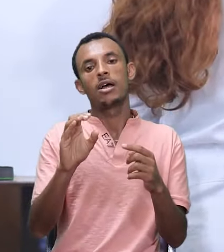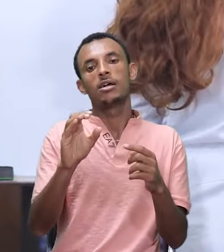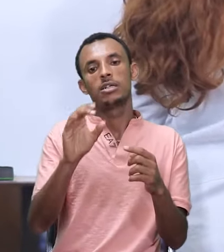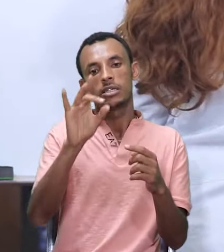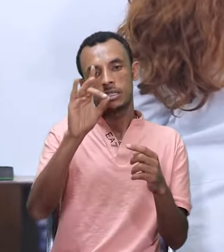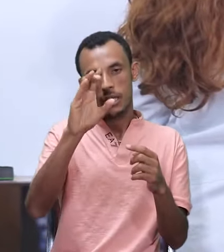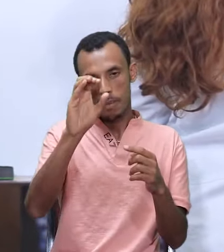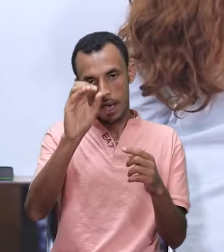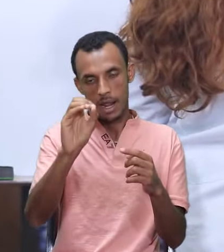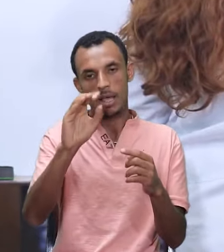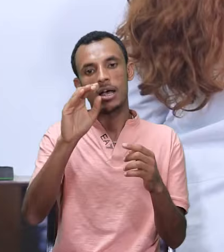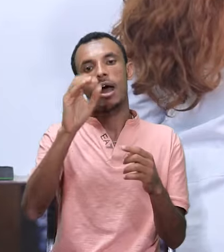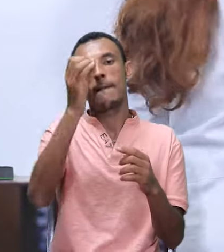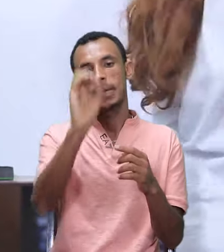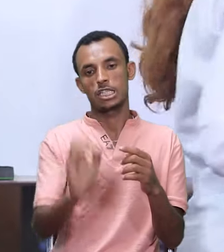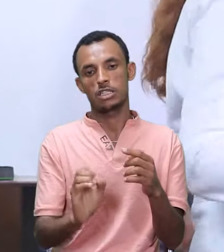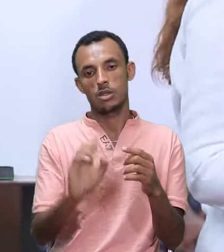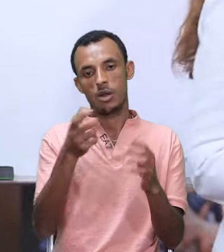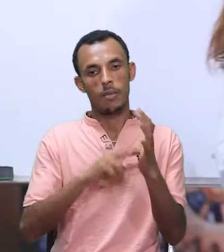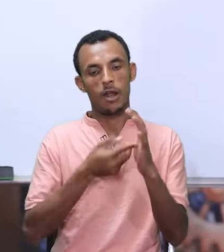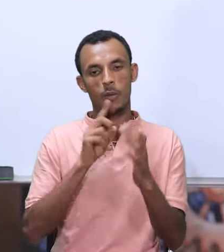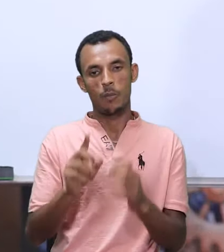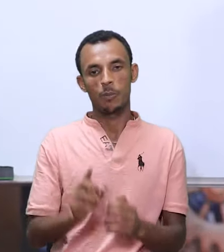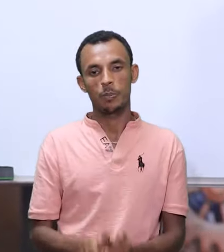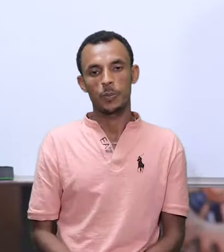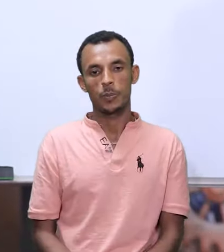ስለዚህ 80% እናገኛለን ማለት ነው